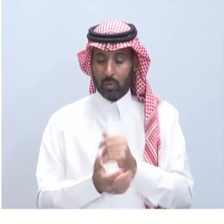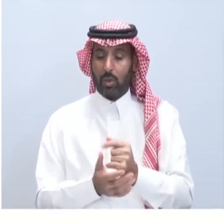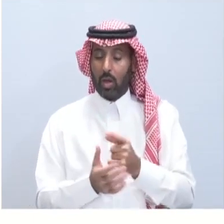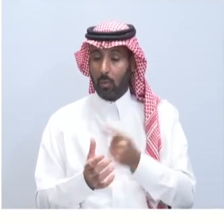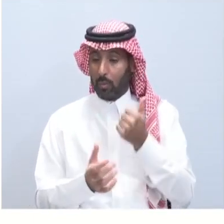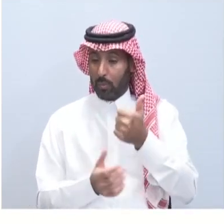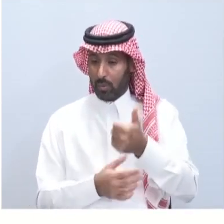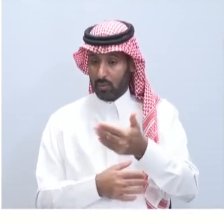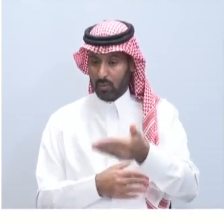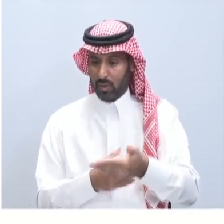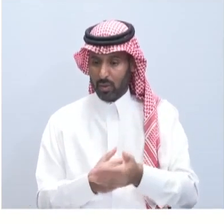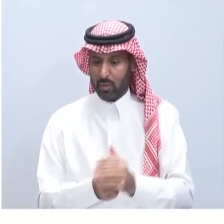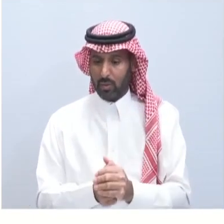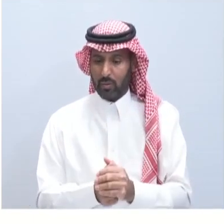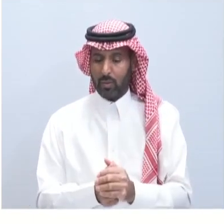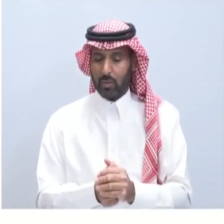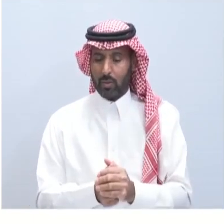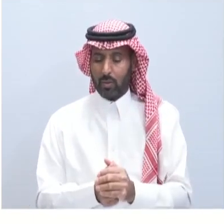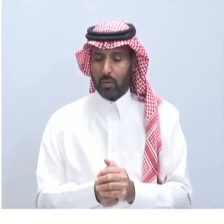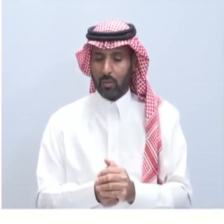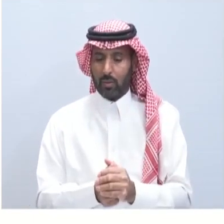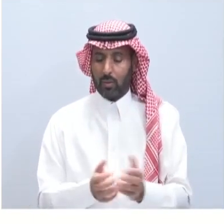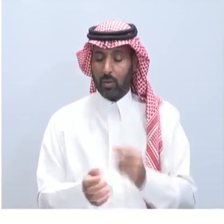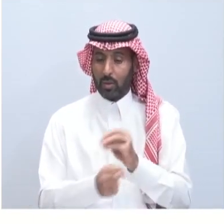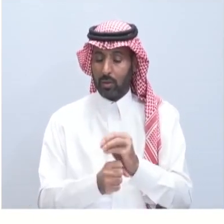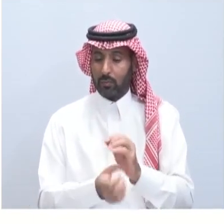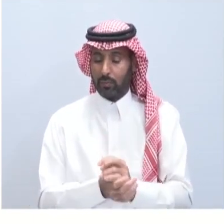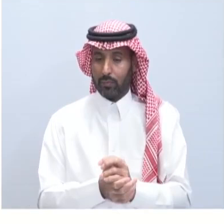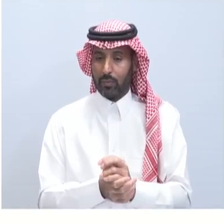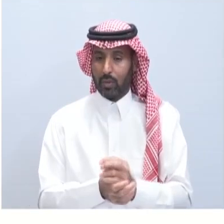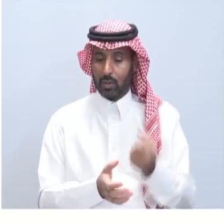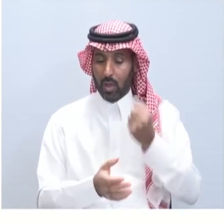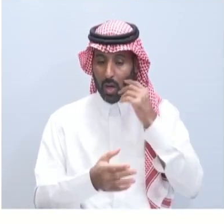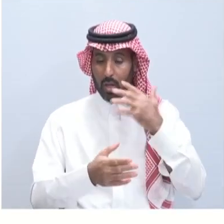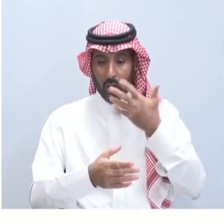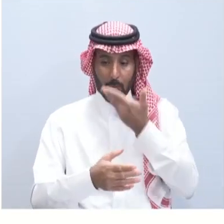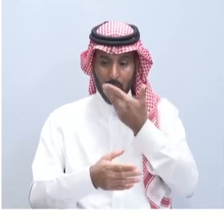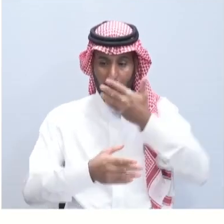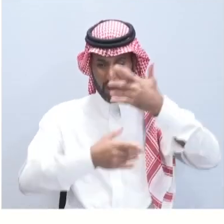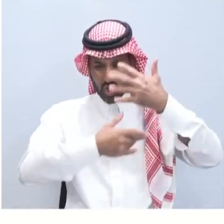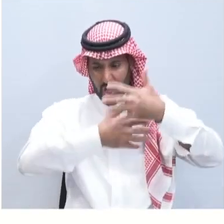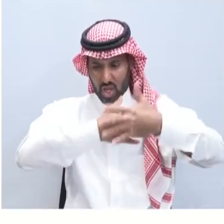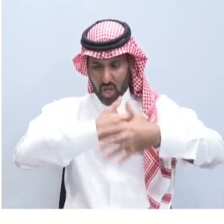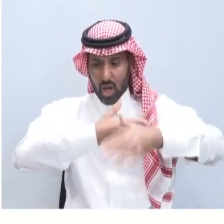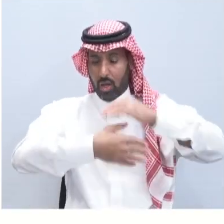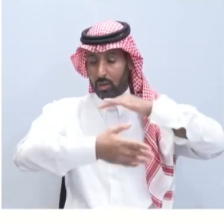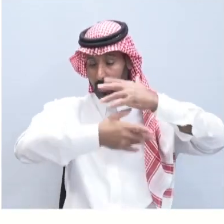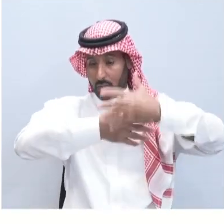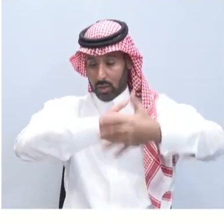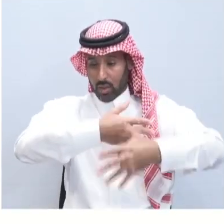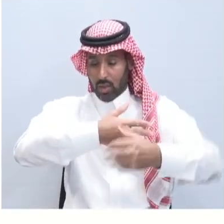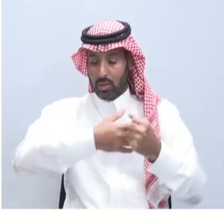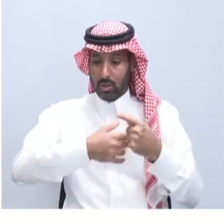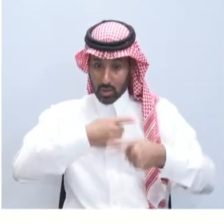رائدا واعده في هذا المجال بعد ذلك تعرفنا في طاقه المياه الجاريه او الساقطه من مصادر